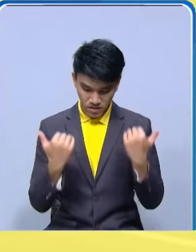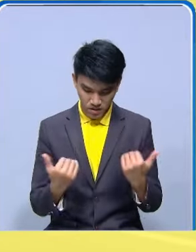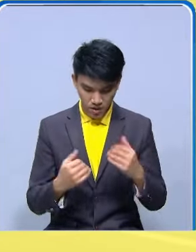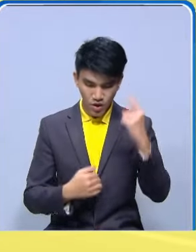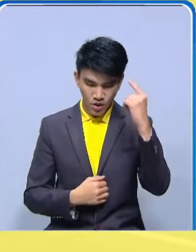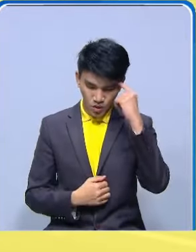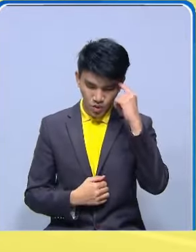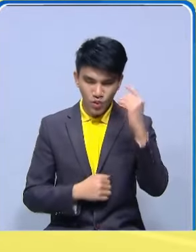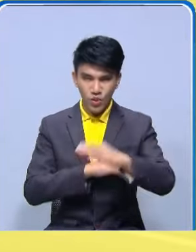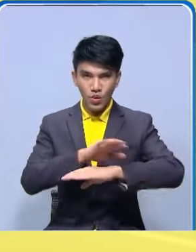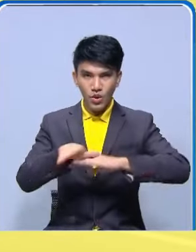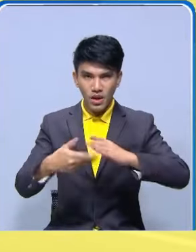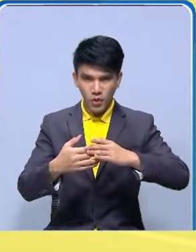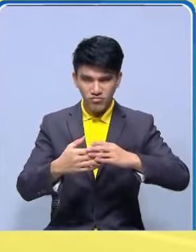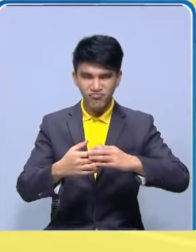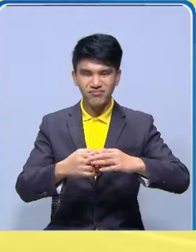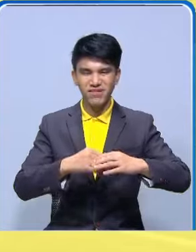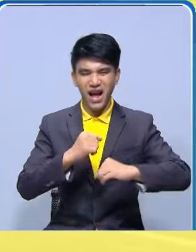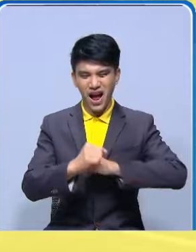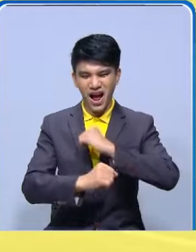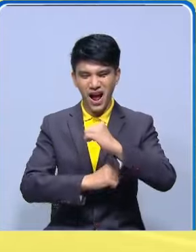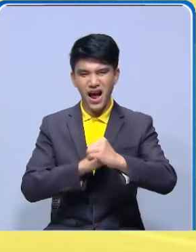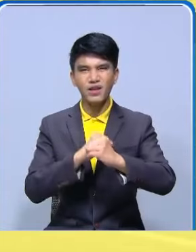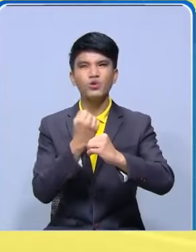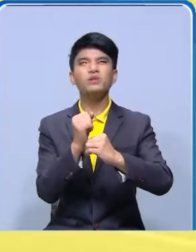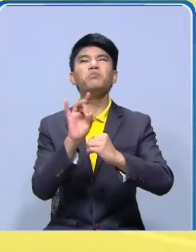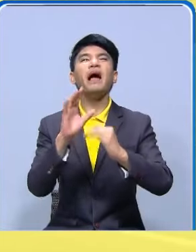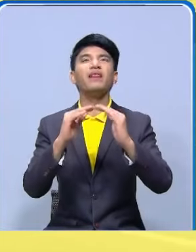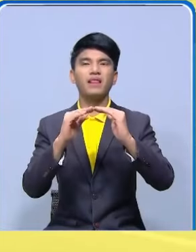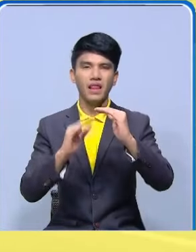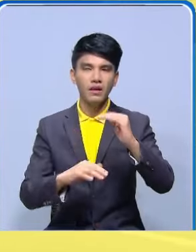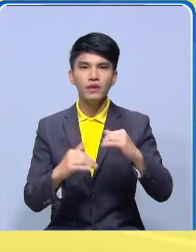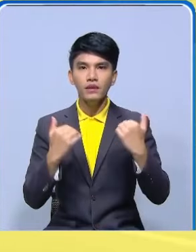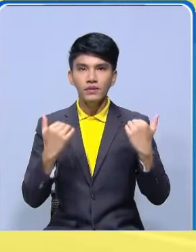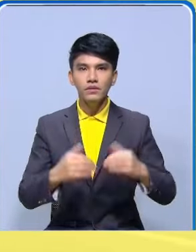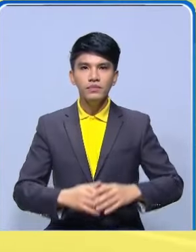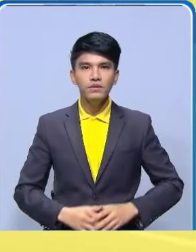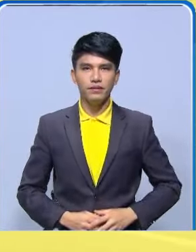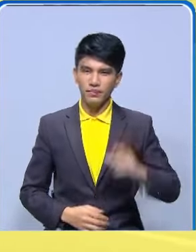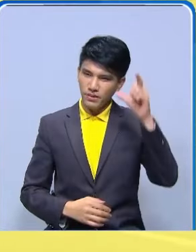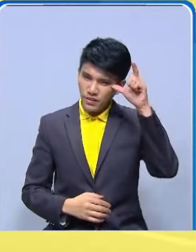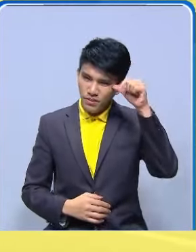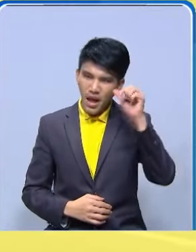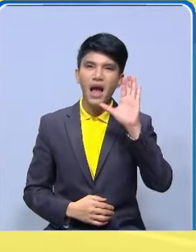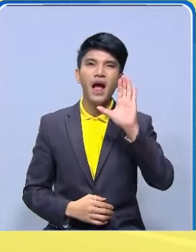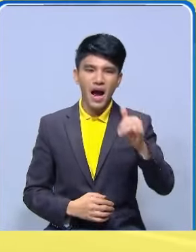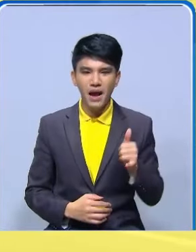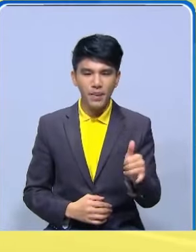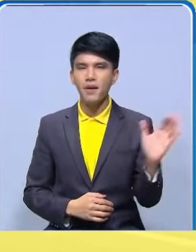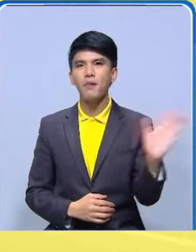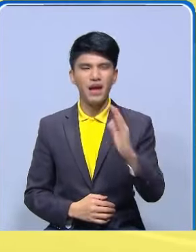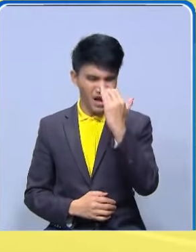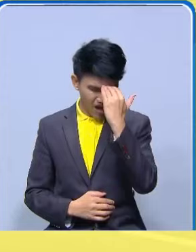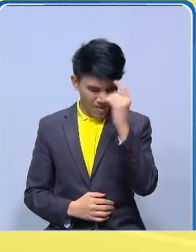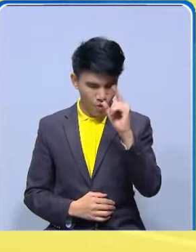รู้ตัวหมดแล้วนะครับแล้วยังเป็นเยาวชนอยู่ด้วยคืออายุไม่ถึง 18ปีนะแล้วขณะเดียวกันเนี่ยตอนนี้แม่บอกว่าก็ห้ามลูกไม่ให้ออกไปไหนเพราะเกรง